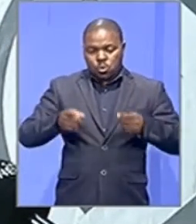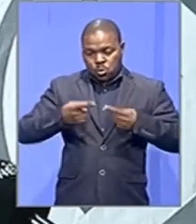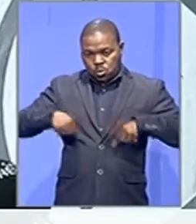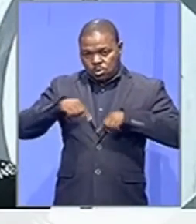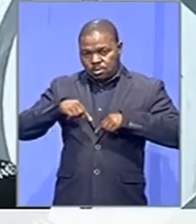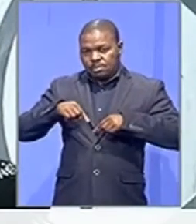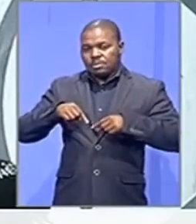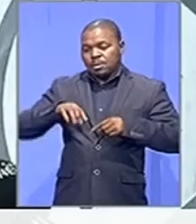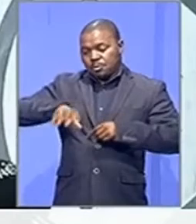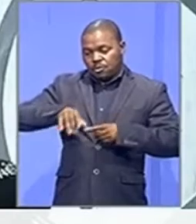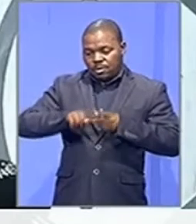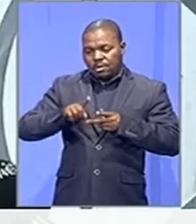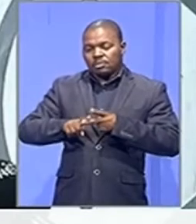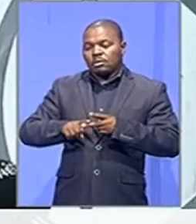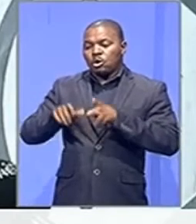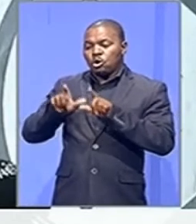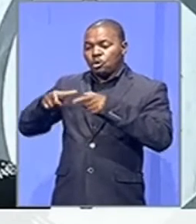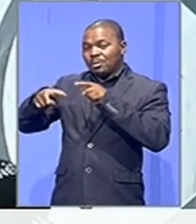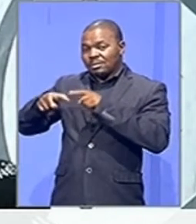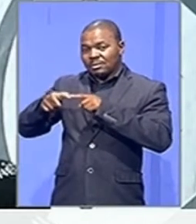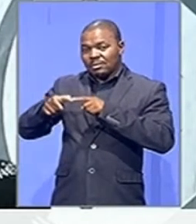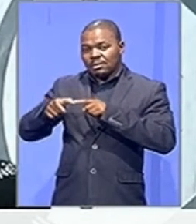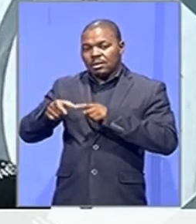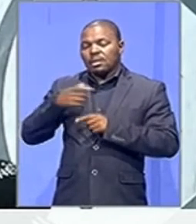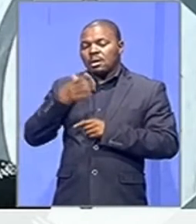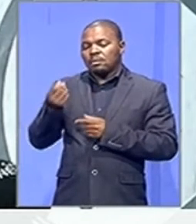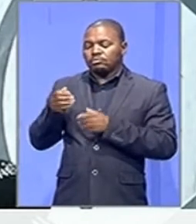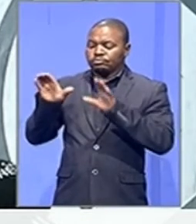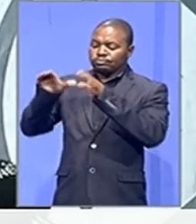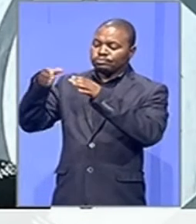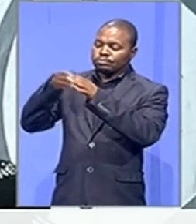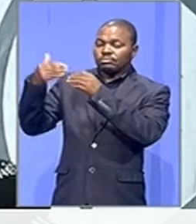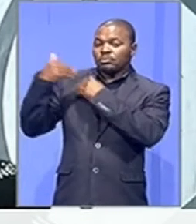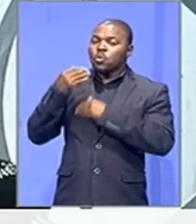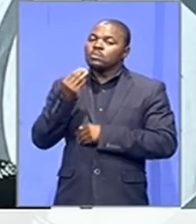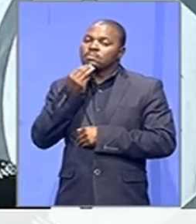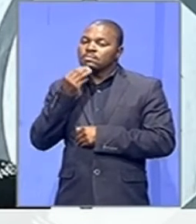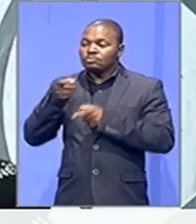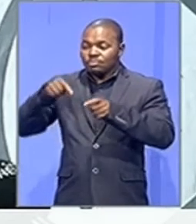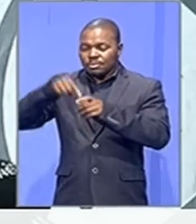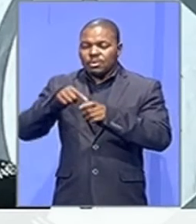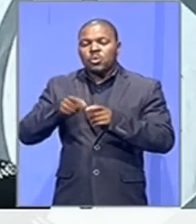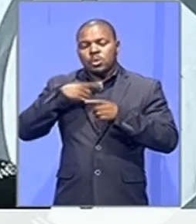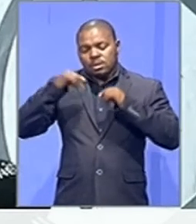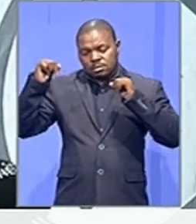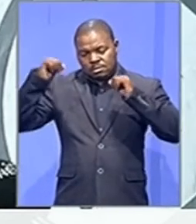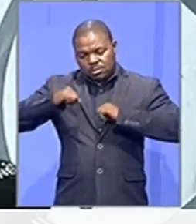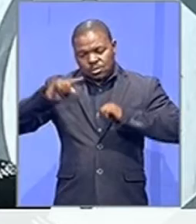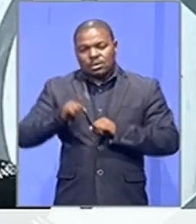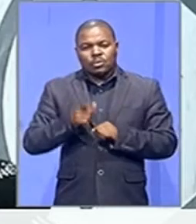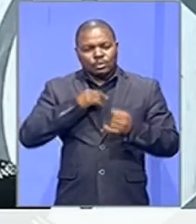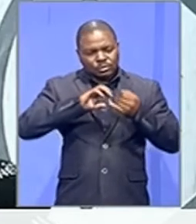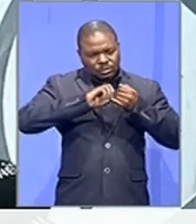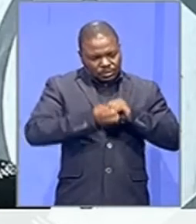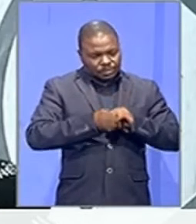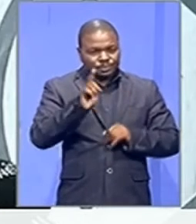komiti ya kgolo e teletsweng pele ke ntate Gale Motlante re dumelelane ebile ka tsela ya tsamaiso ya go leka go